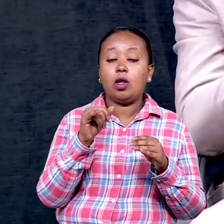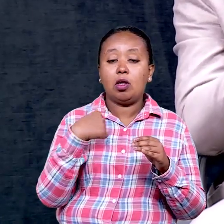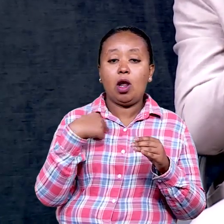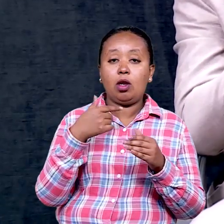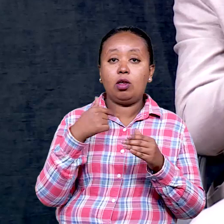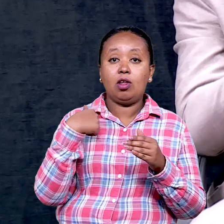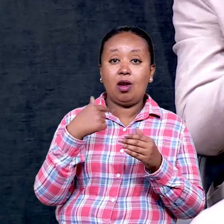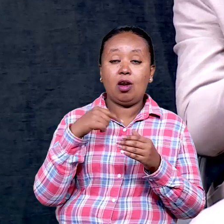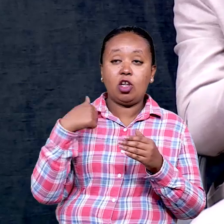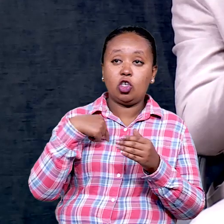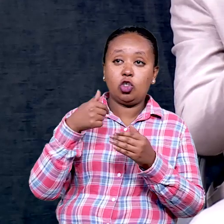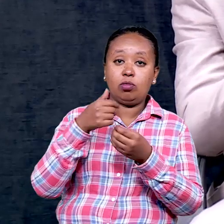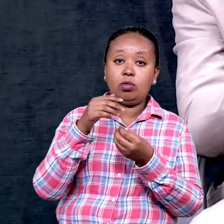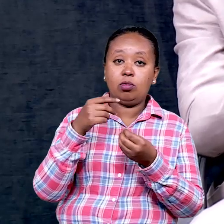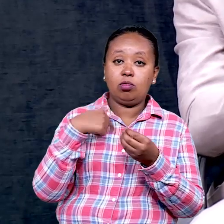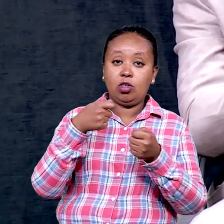እንደሚገዛንና